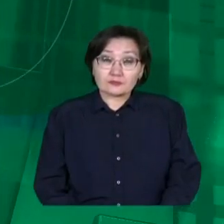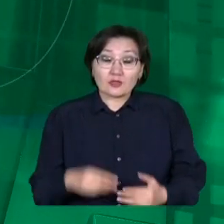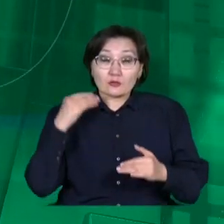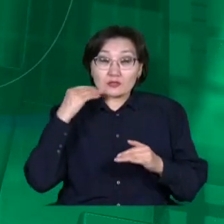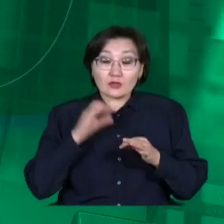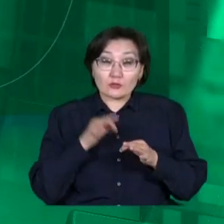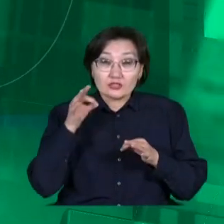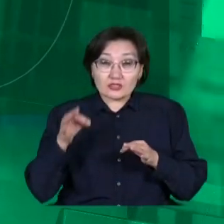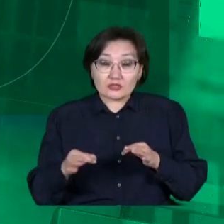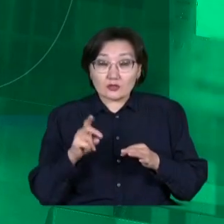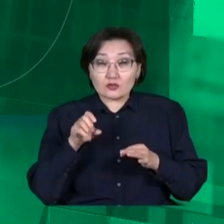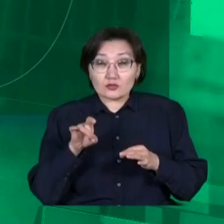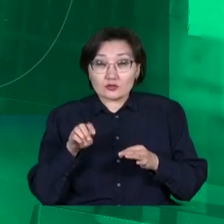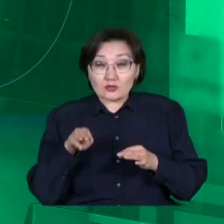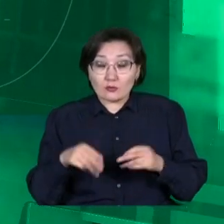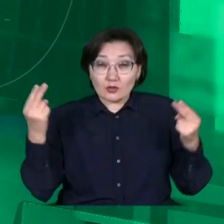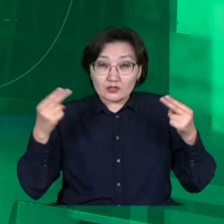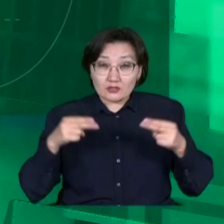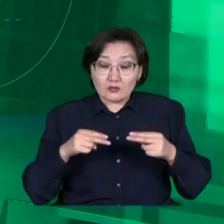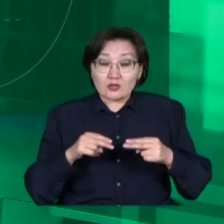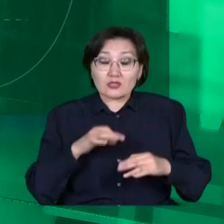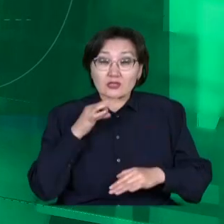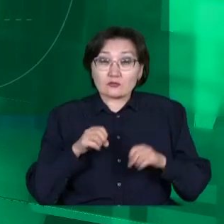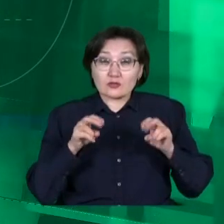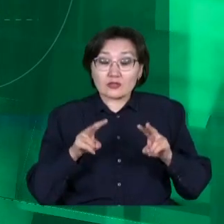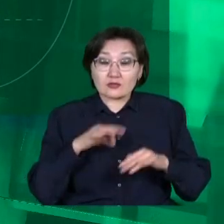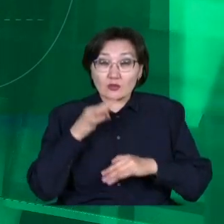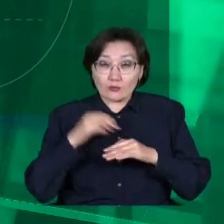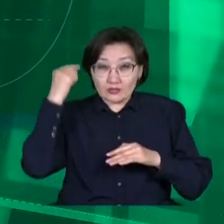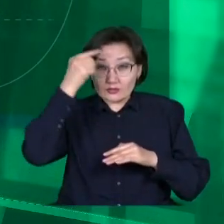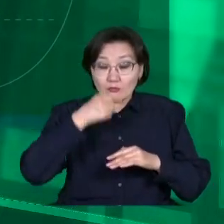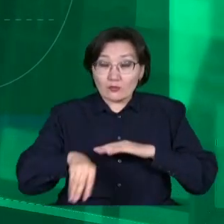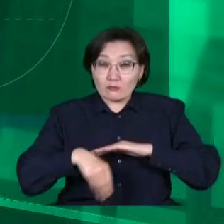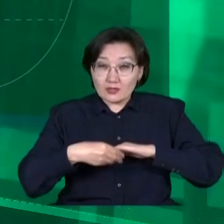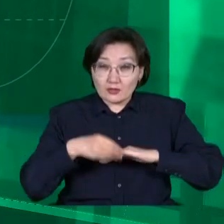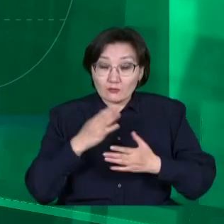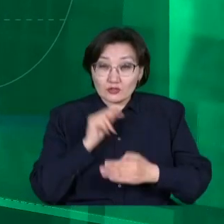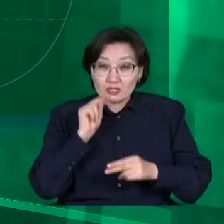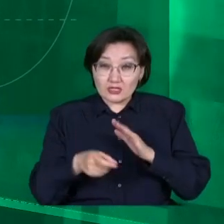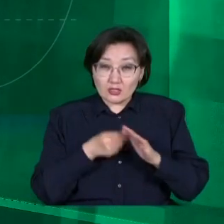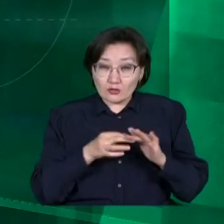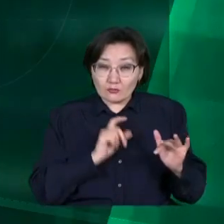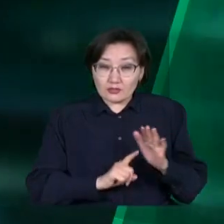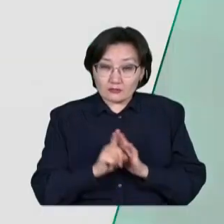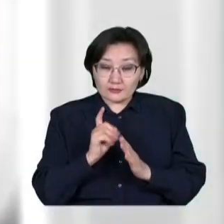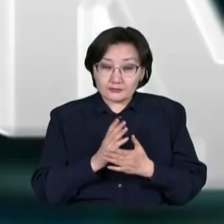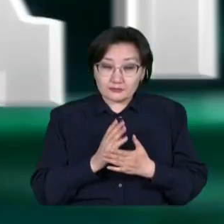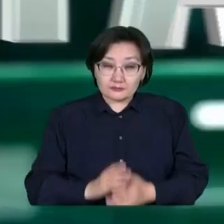Түркістан облысында Қазығұрт кеден бекетінің лауазымды тұлғалары пара алды деген күдік келінді. Тергеу жүріп жатыр.